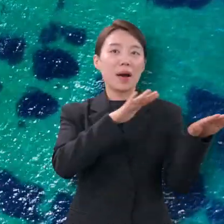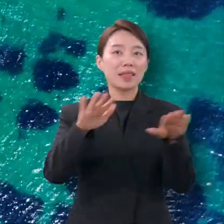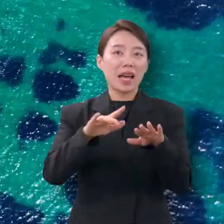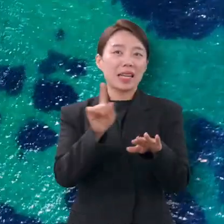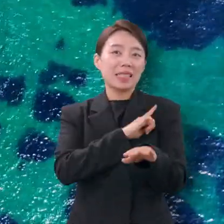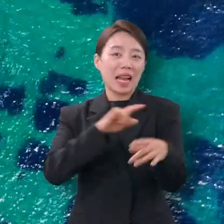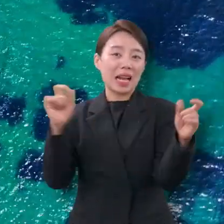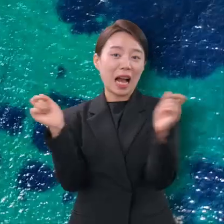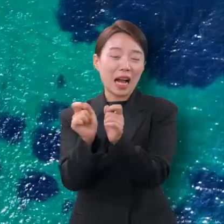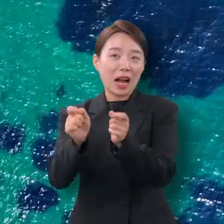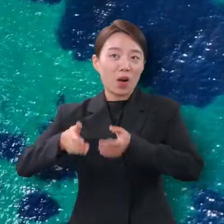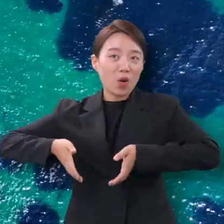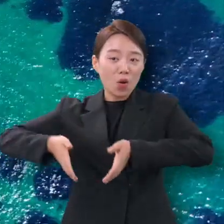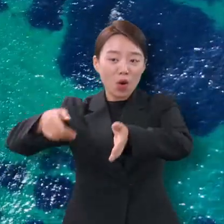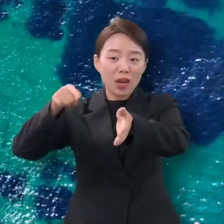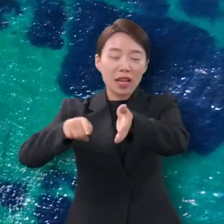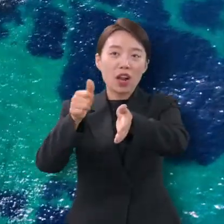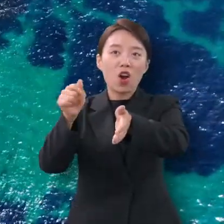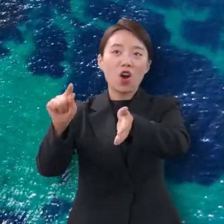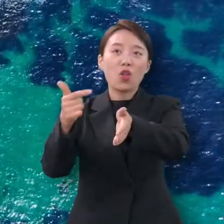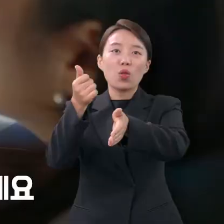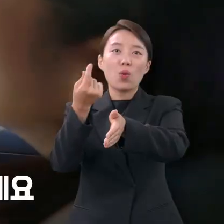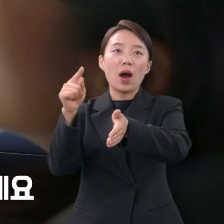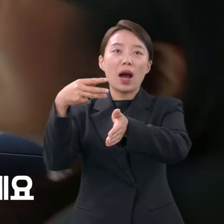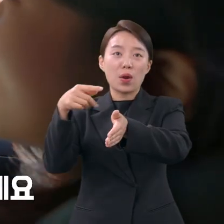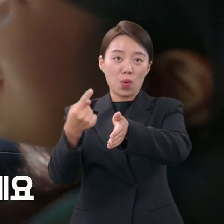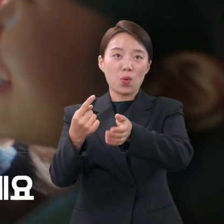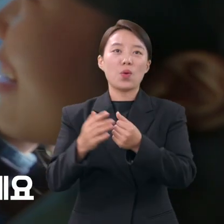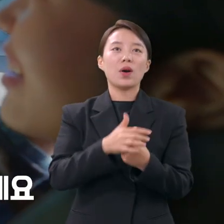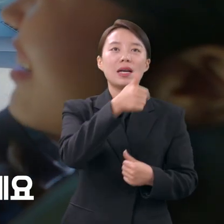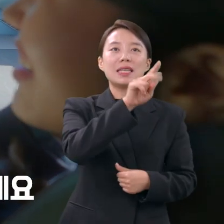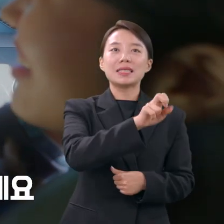우리나라에서 바다와 가장 가까운 도로 헌화로